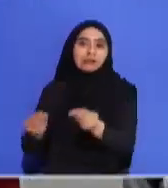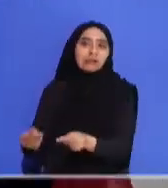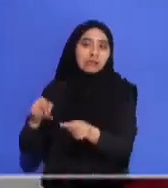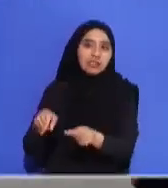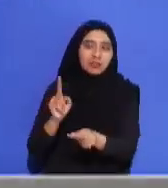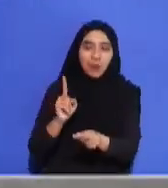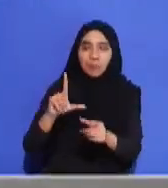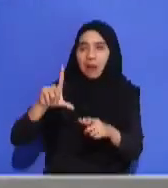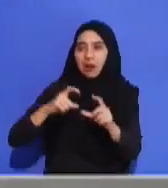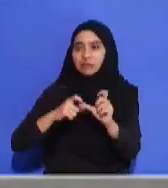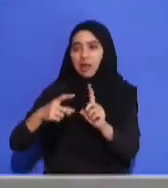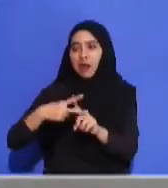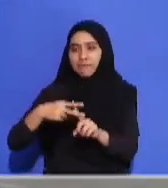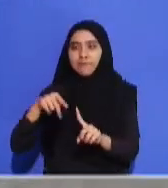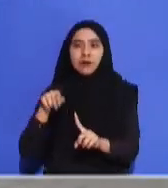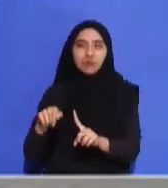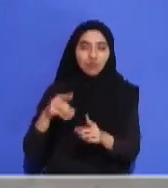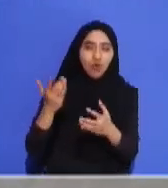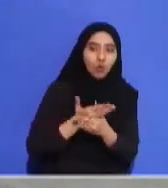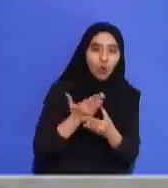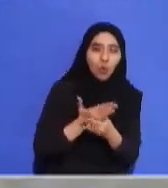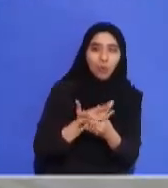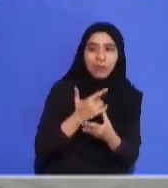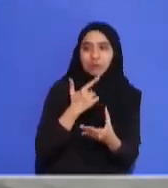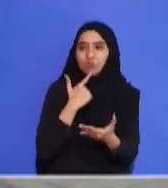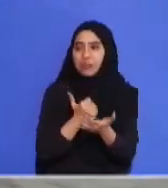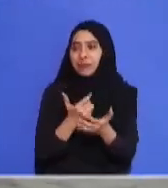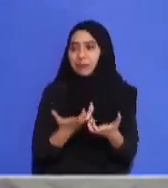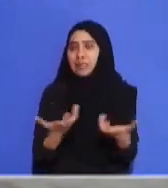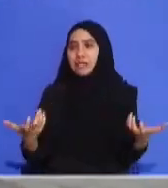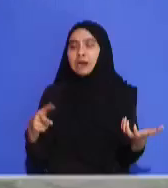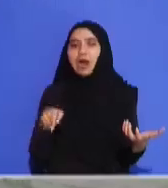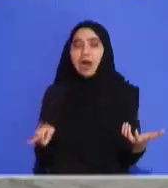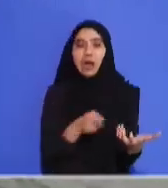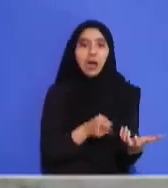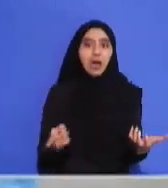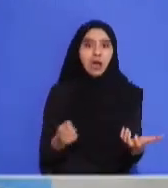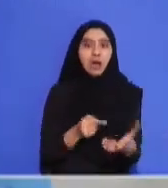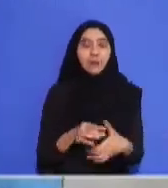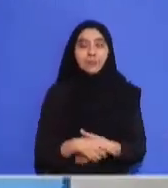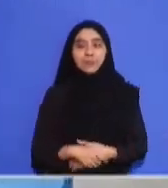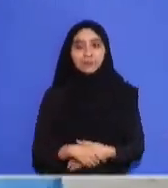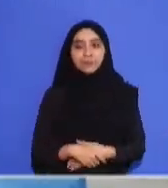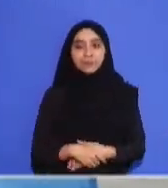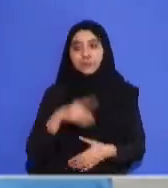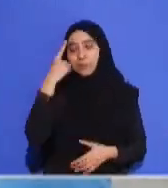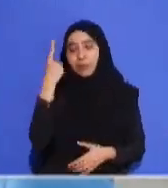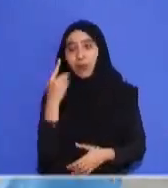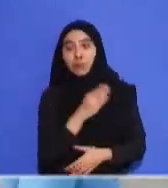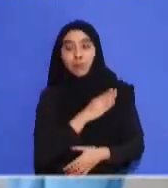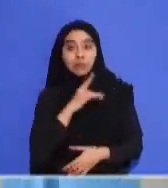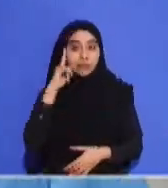SL dalam surat jawaban yang diterima dari Kementerian Pekerjaan Umum PR disebutkan bahwa pemkap Sleman harus segera